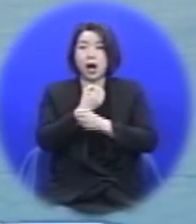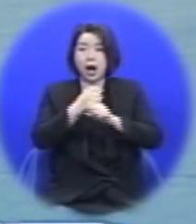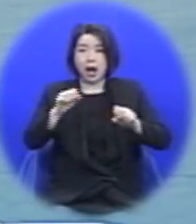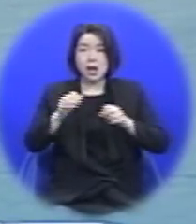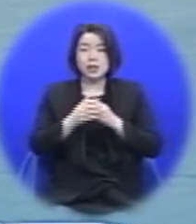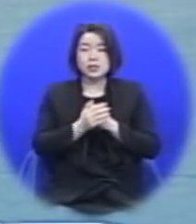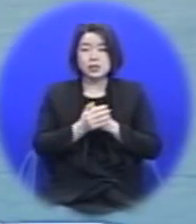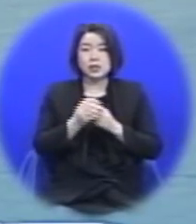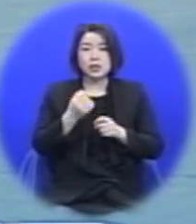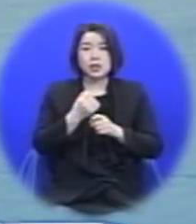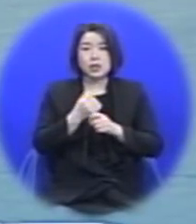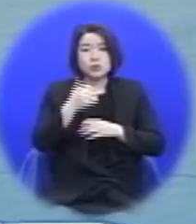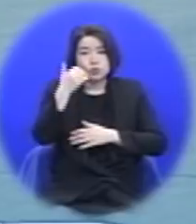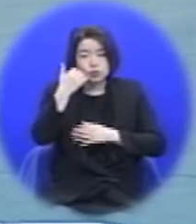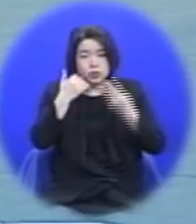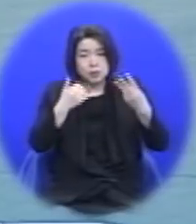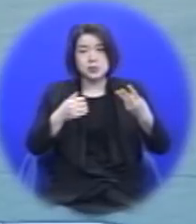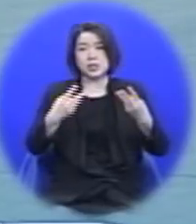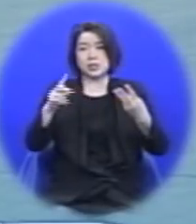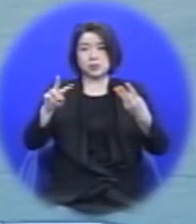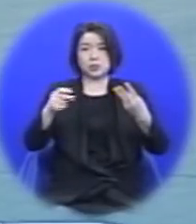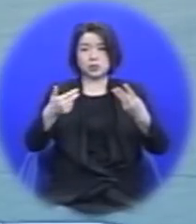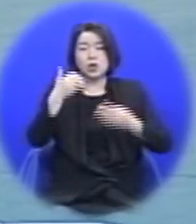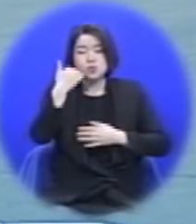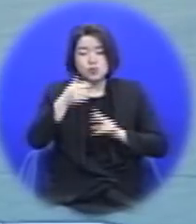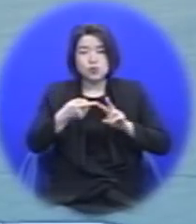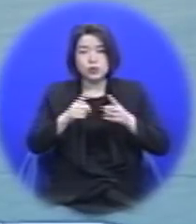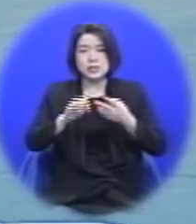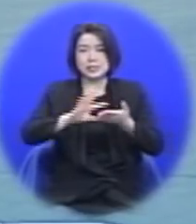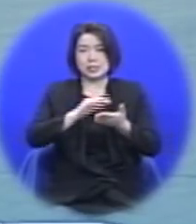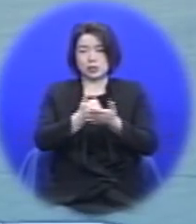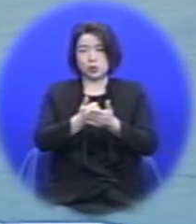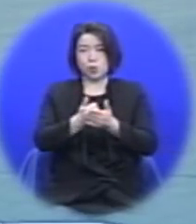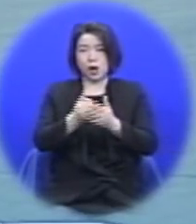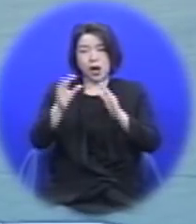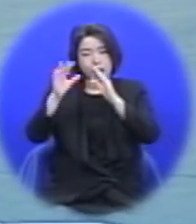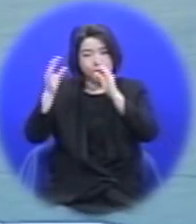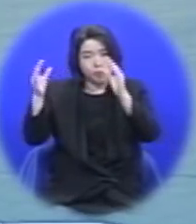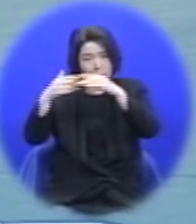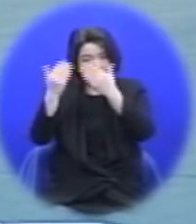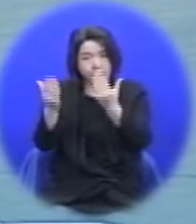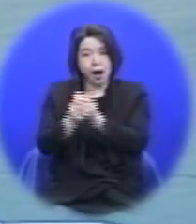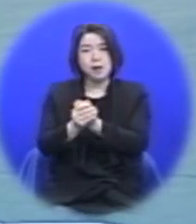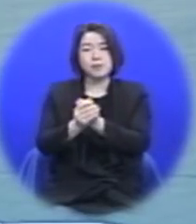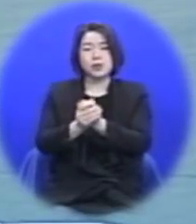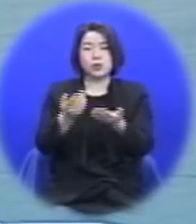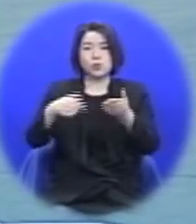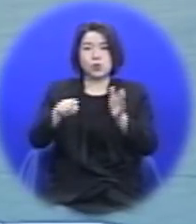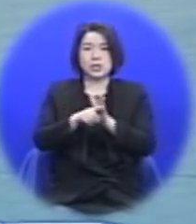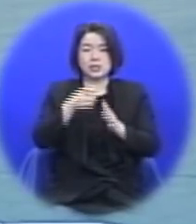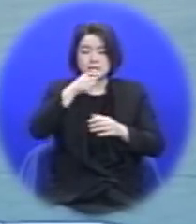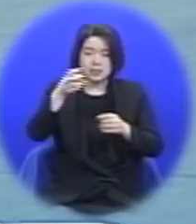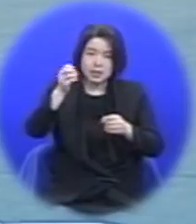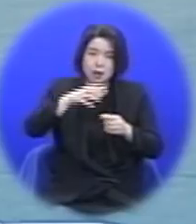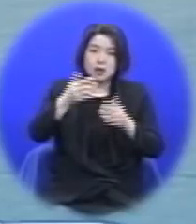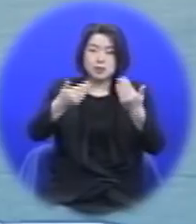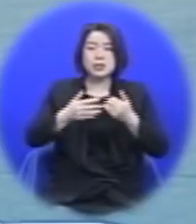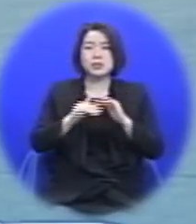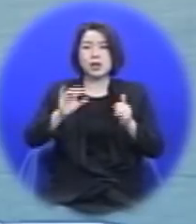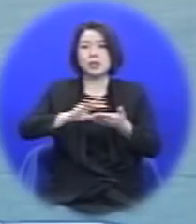27절에 누구든지 그리스도와 합하기 위하여 세례를 받은 자는 그리스도로 옷 입었느니라.